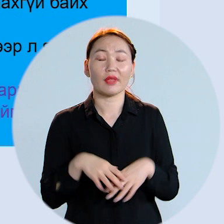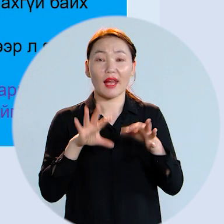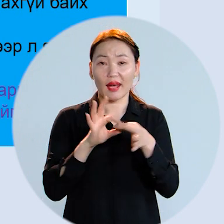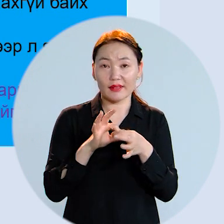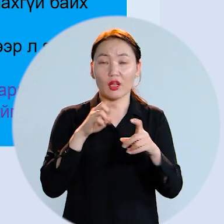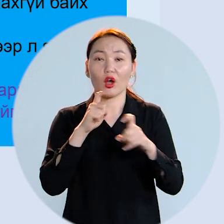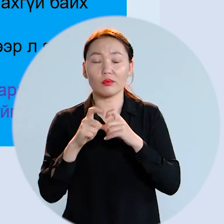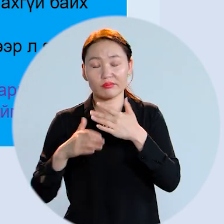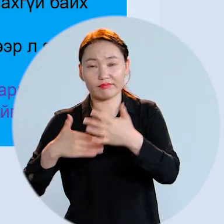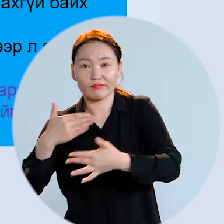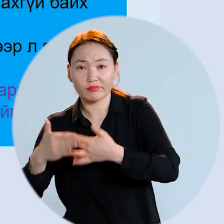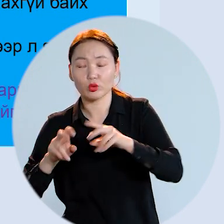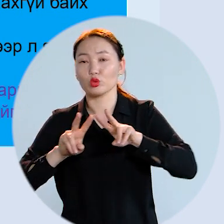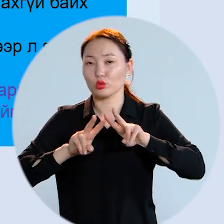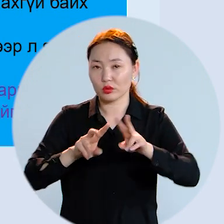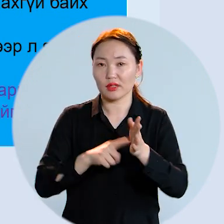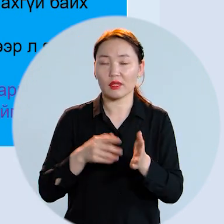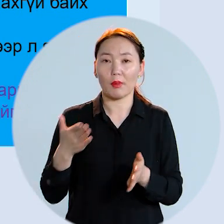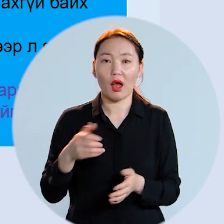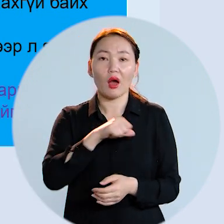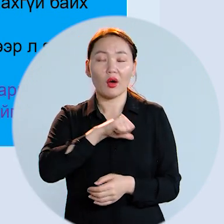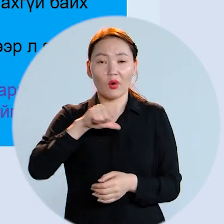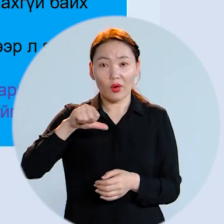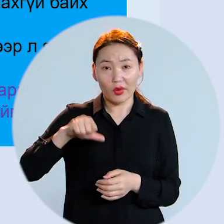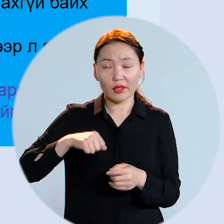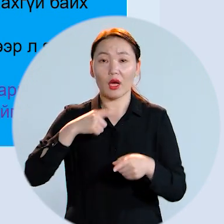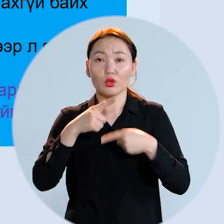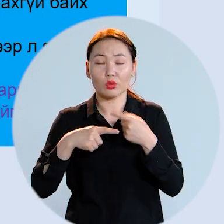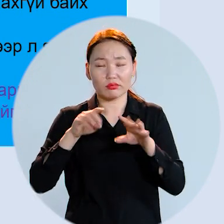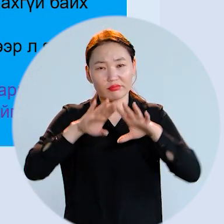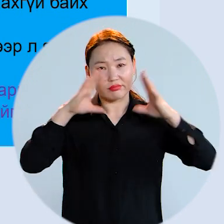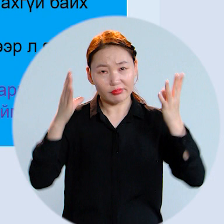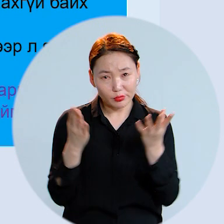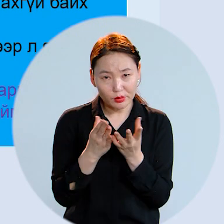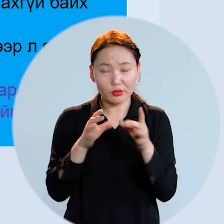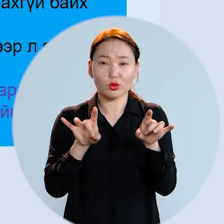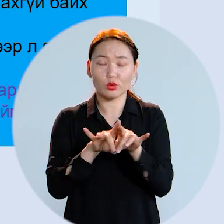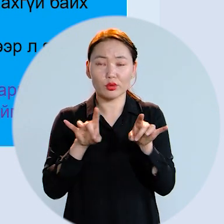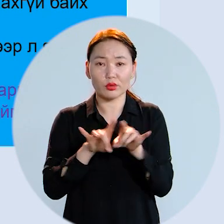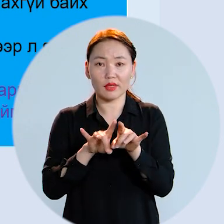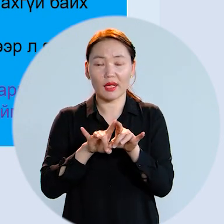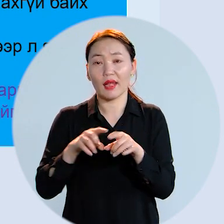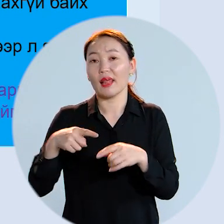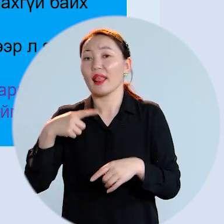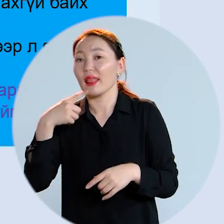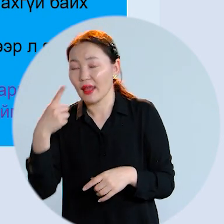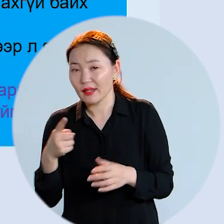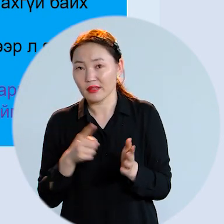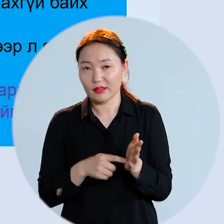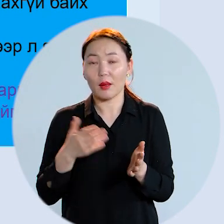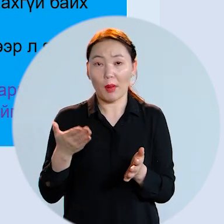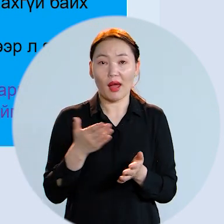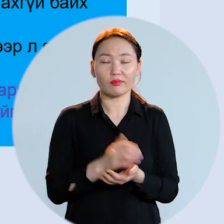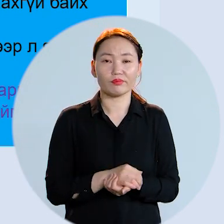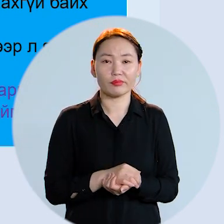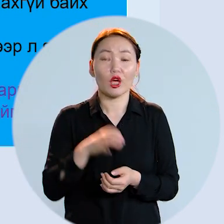тууштай байх хэрэгтэй болдог. За өөрийн тухай илүү их зүйлийг тэр хүнд таниулах, мэдүүлэх ийм оролдлогуудыг хийх хэрэгтэй байдаг. Сонирхдаг